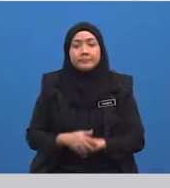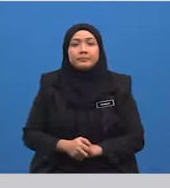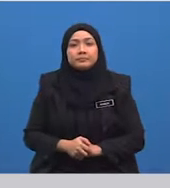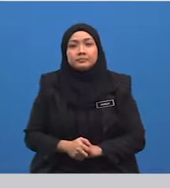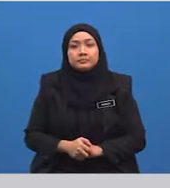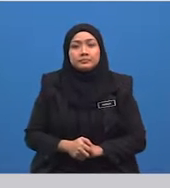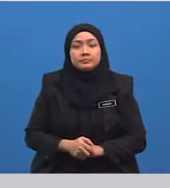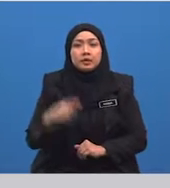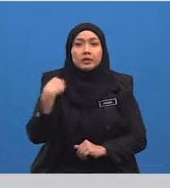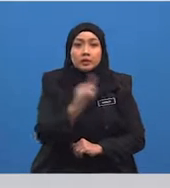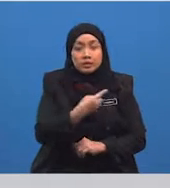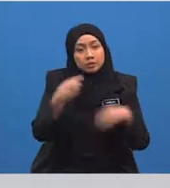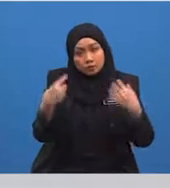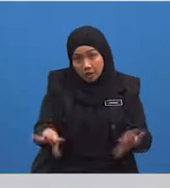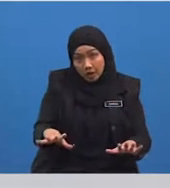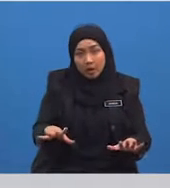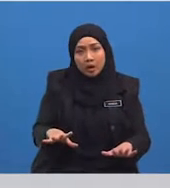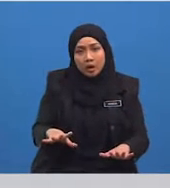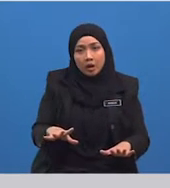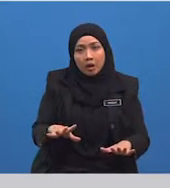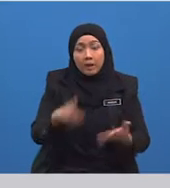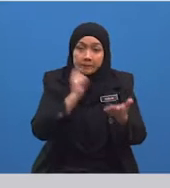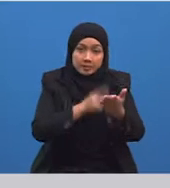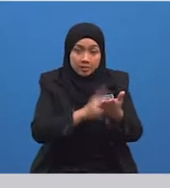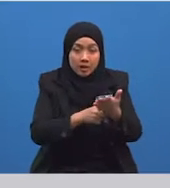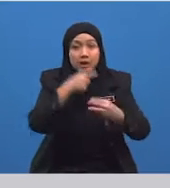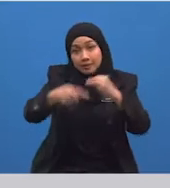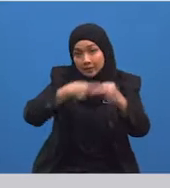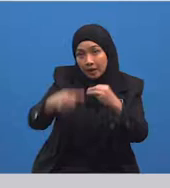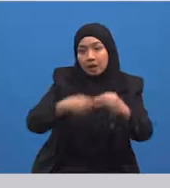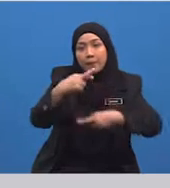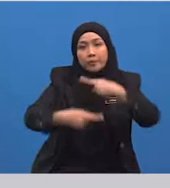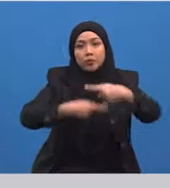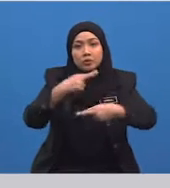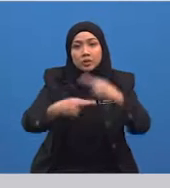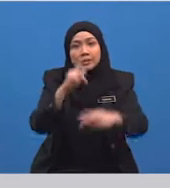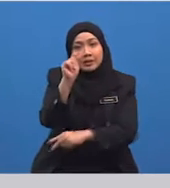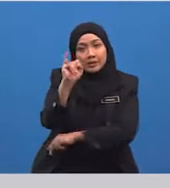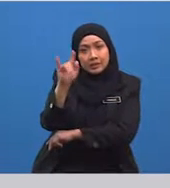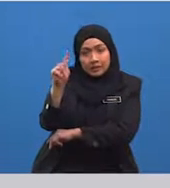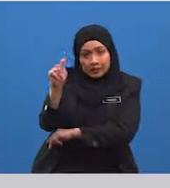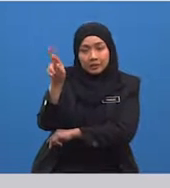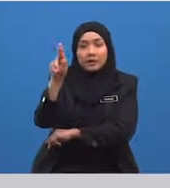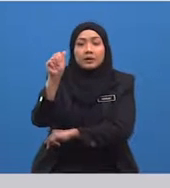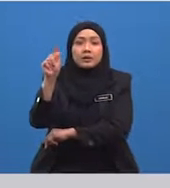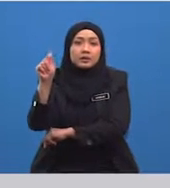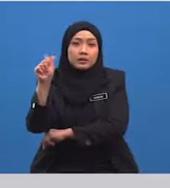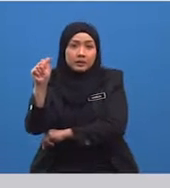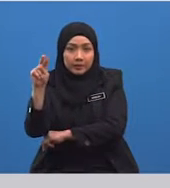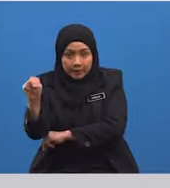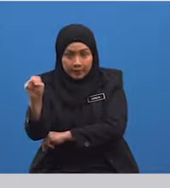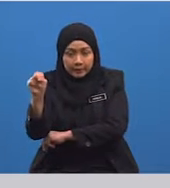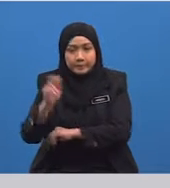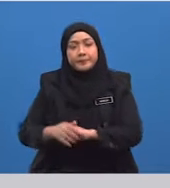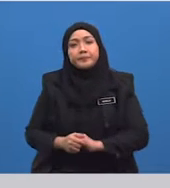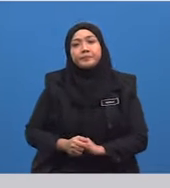Murid-murid, kita telah selesai membincangkan tentang proses pentitratan.